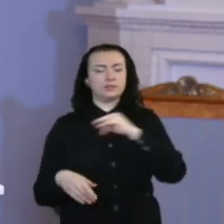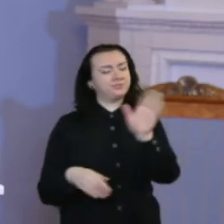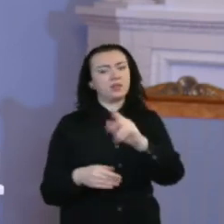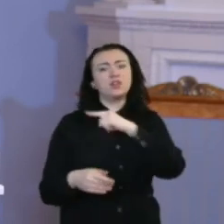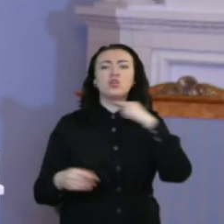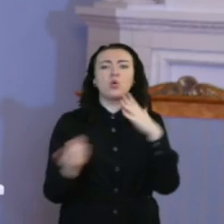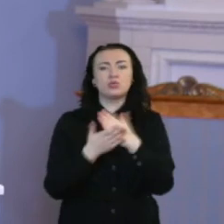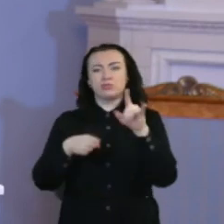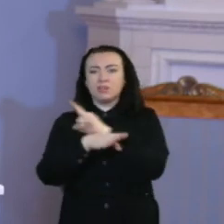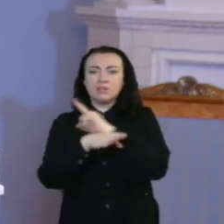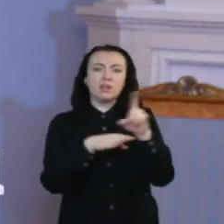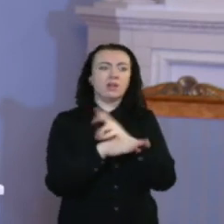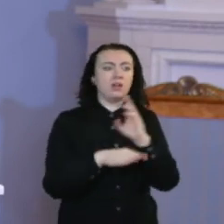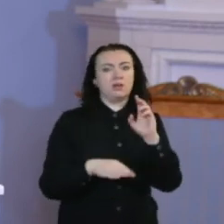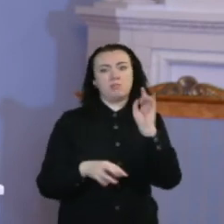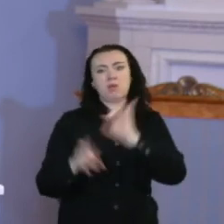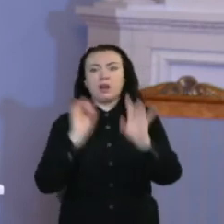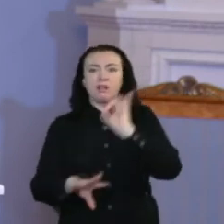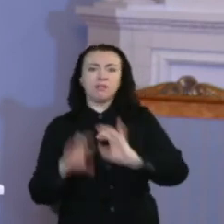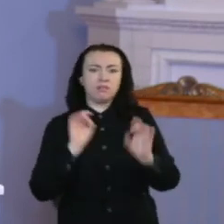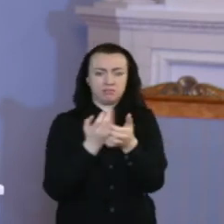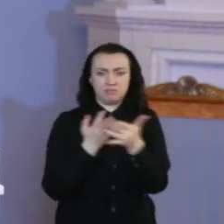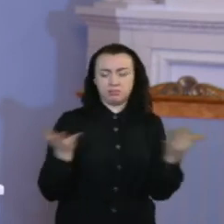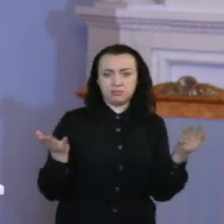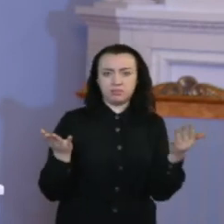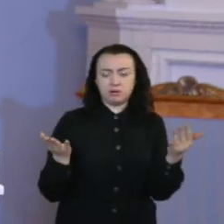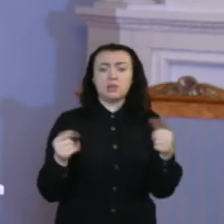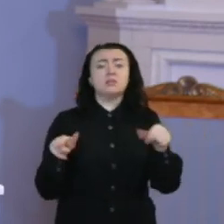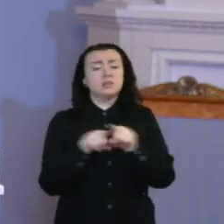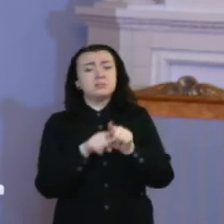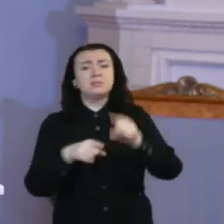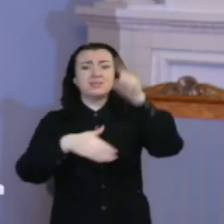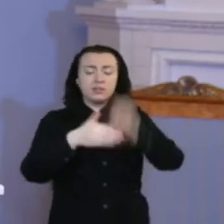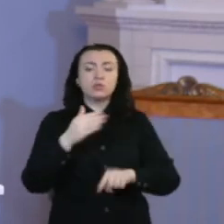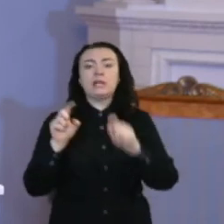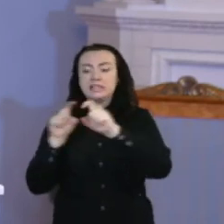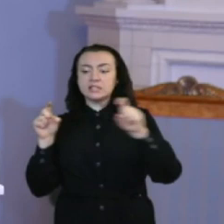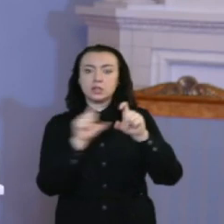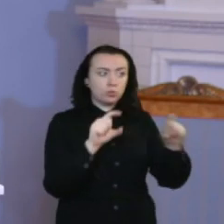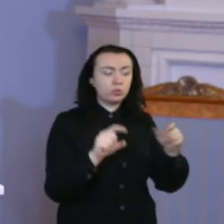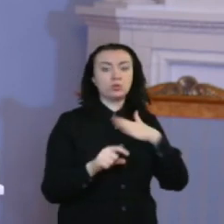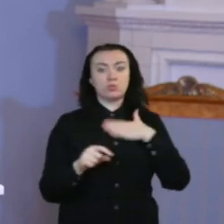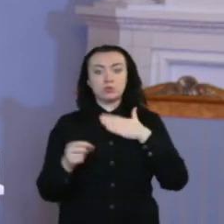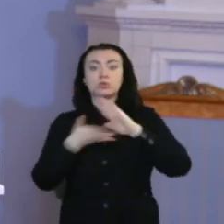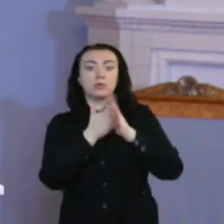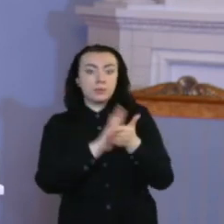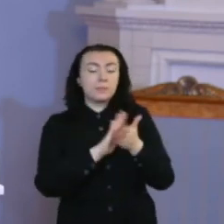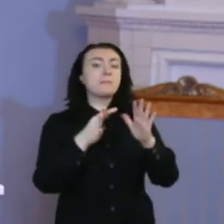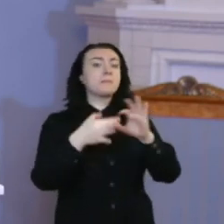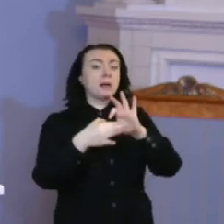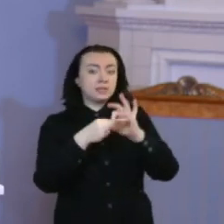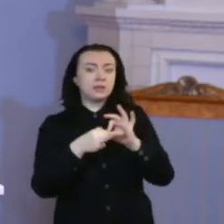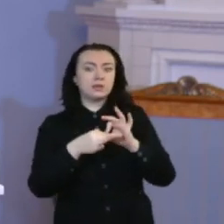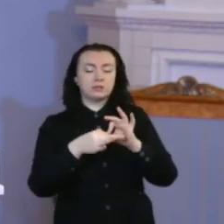primesti Kremliaus propaganda ir tikrai niekiek neabejoju, kad institucijų pasirengimas ir bendradarbiavimas